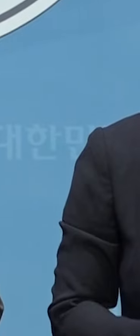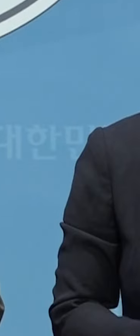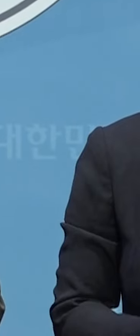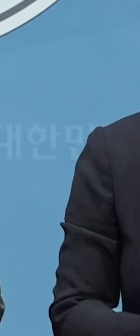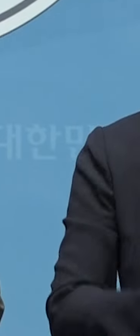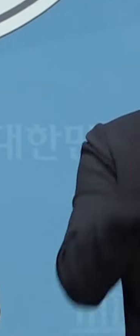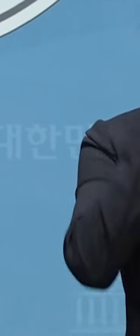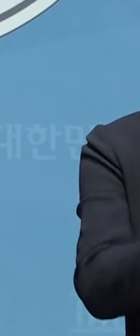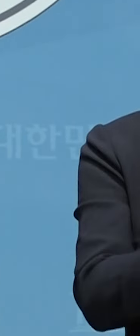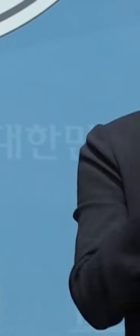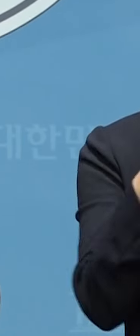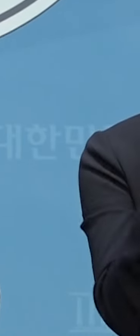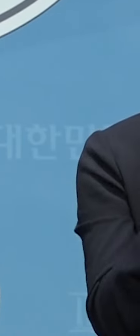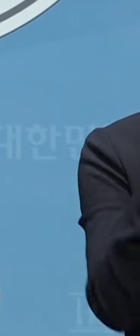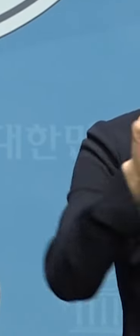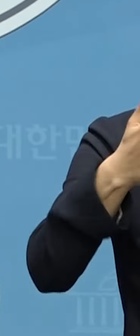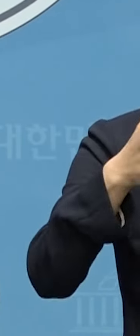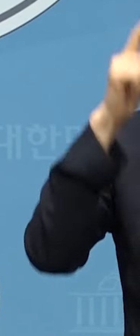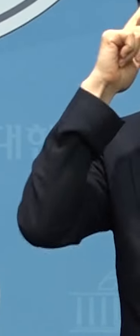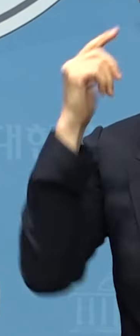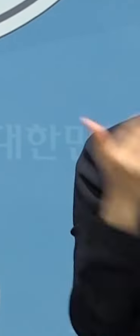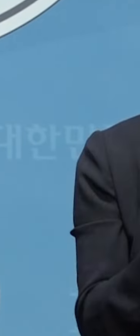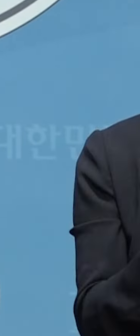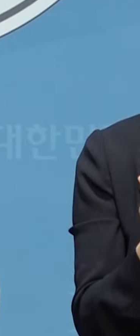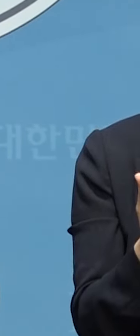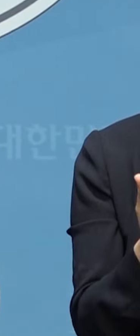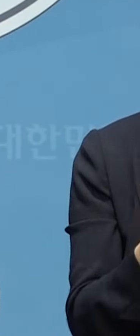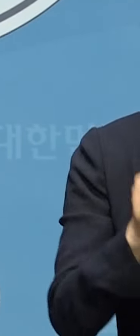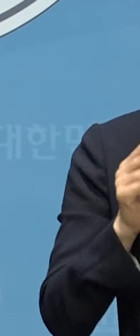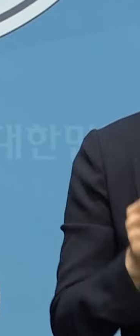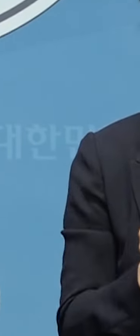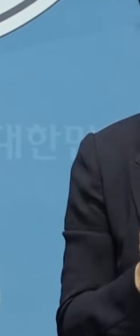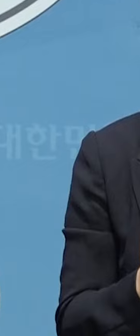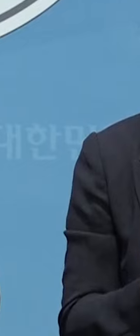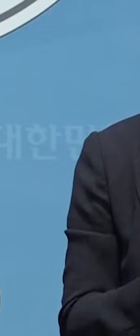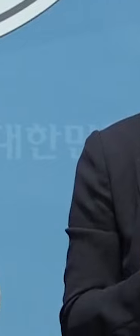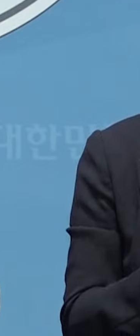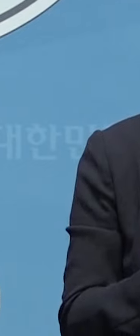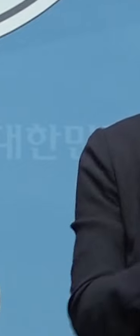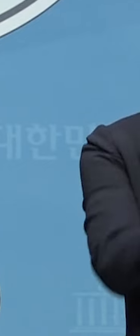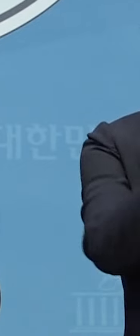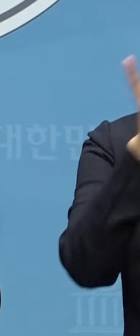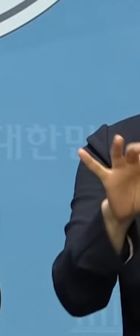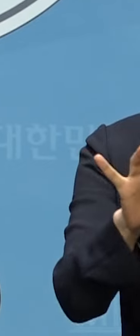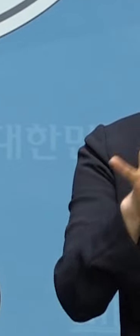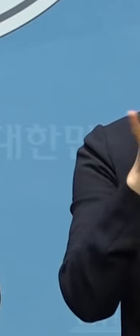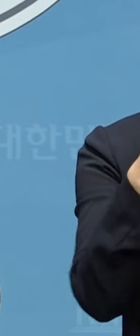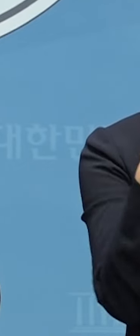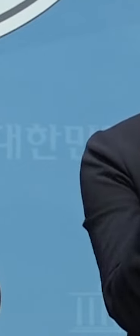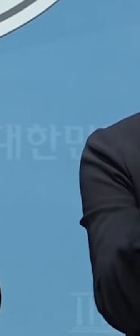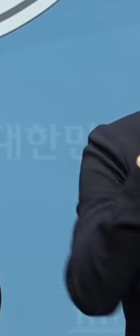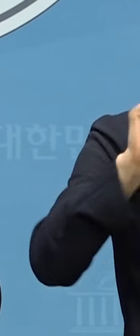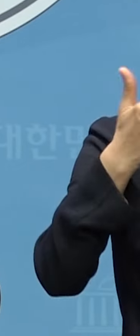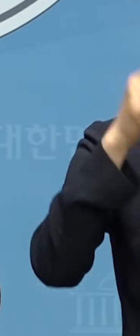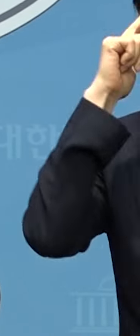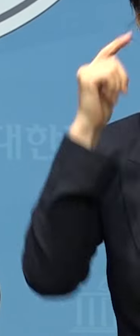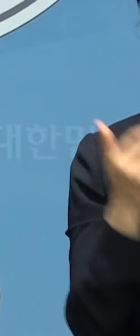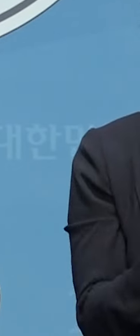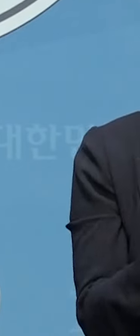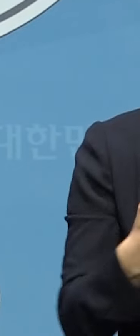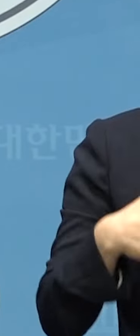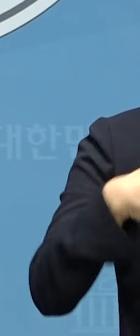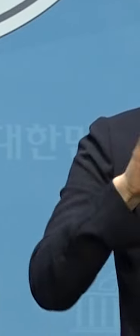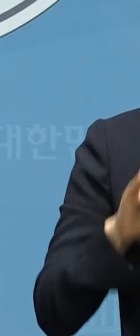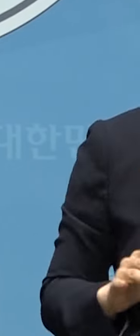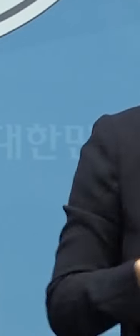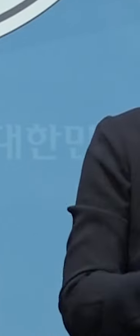입틀막 김용현 반대한다 대통령실 졸속 기전 김용현 반대한다 최병